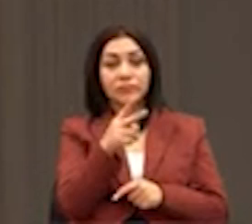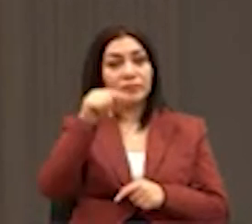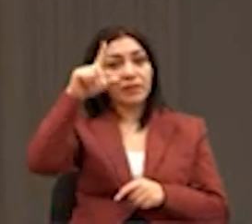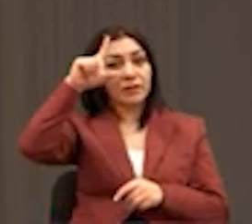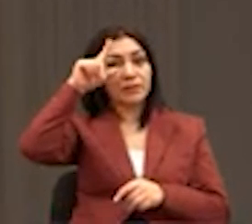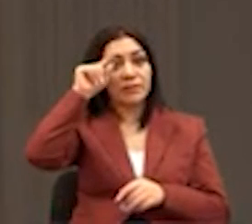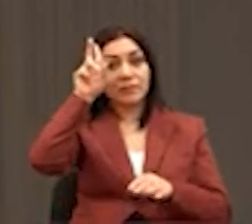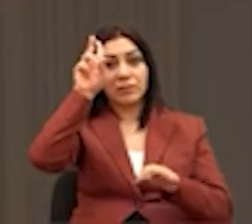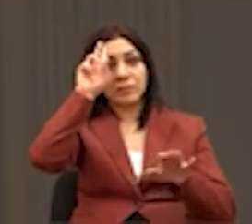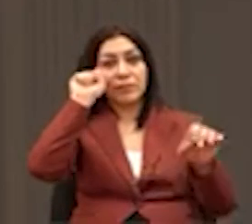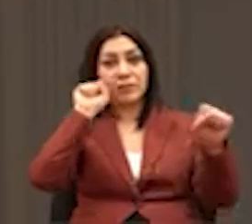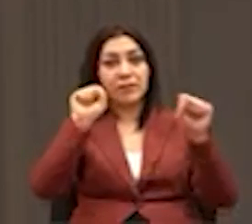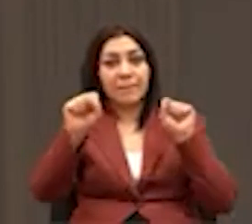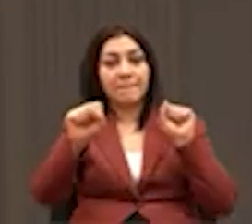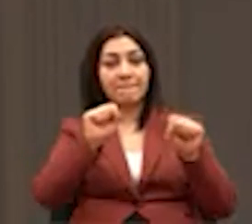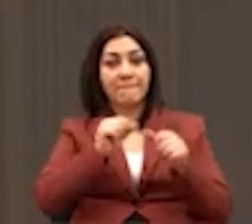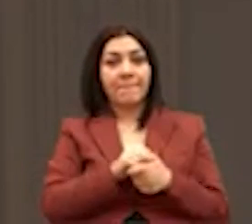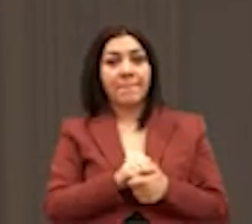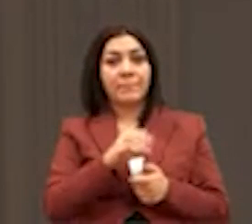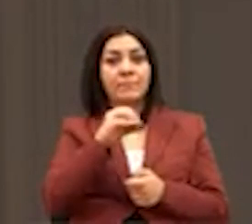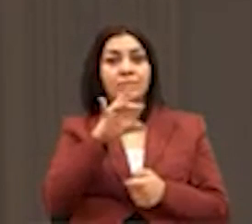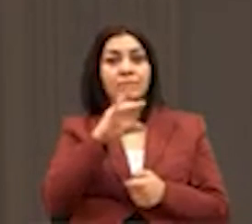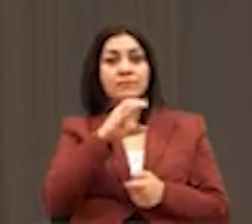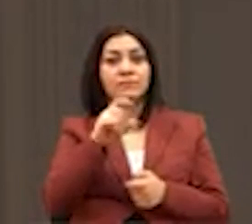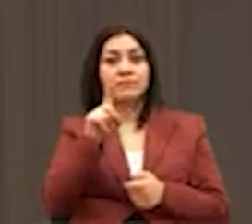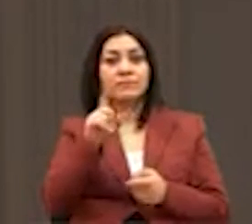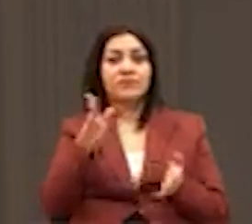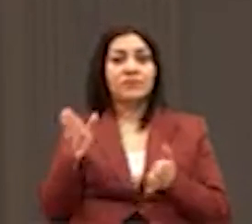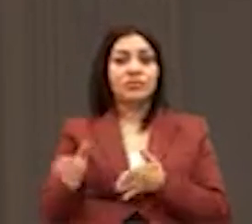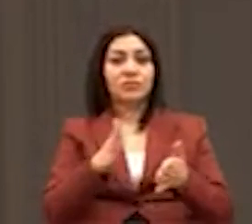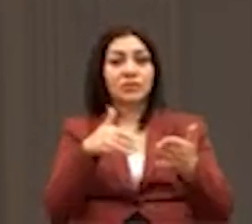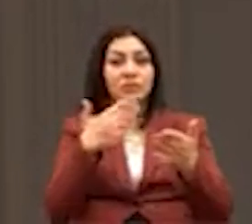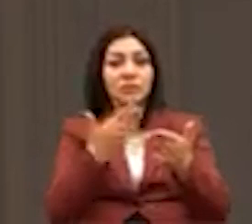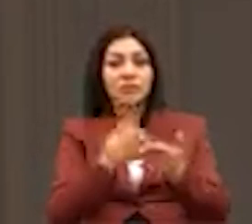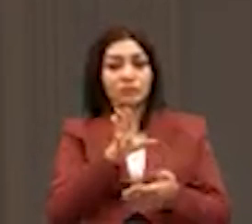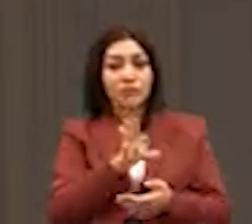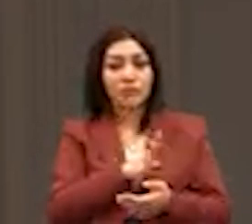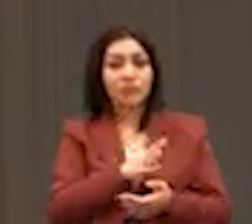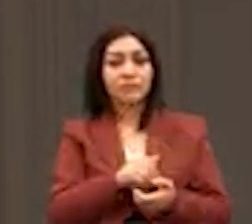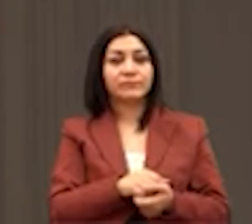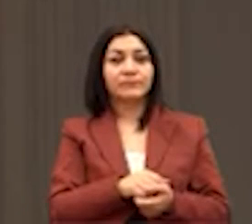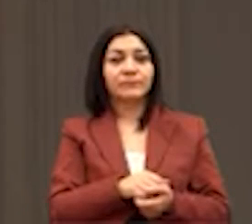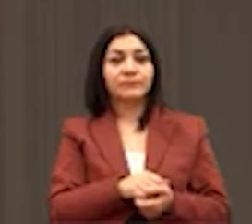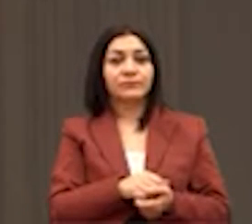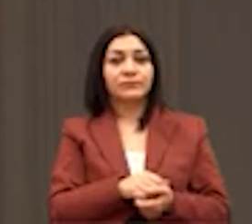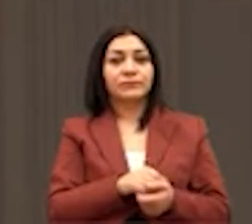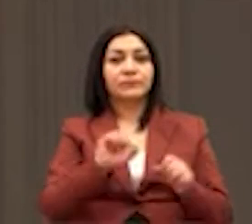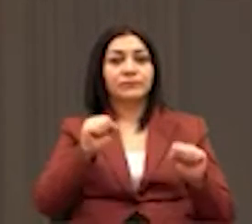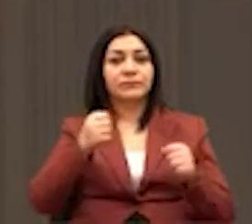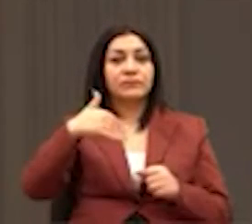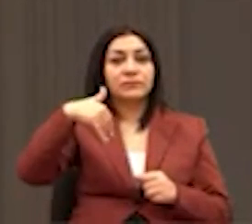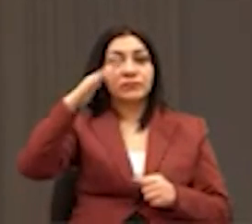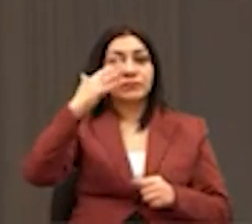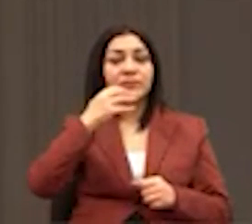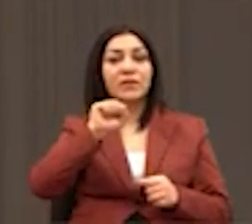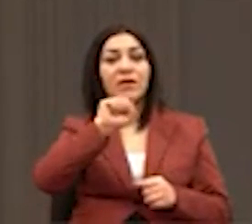Հայաստանի կառավարությունը նաև երասխում է ճանապարհ առաջարկել, նաև ուրեմն հյուսիս